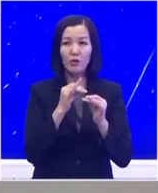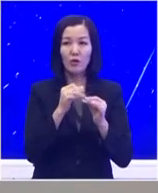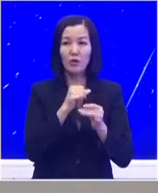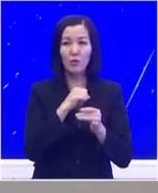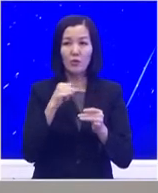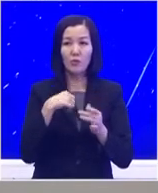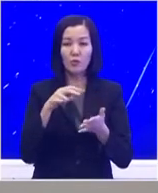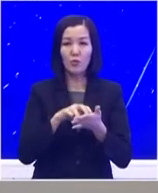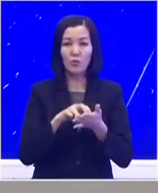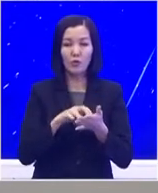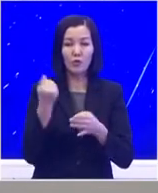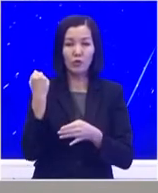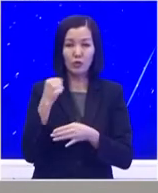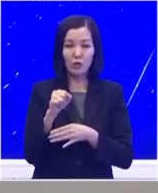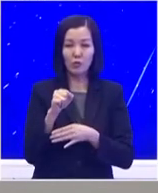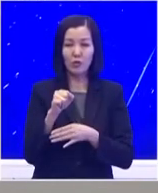өз-өзінің қорқыныштарын жеңуге,